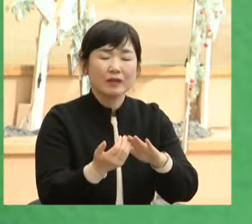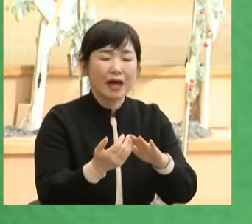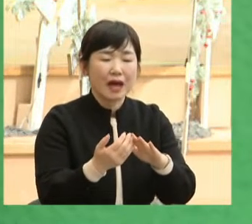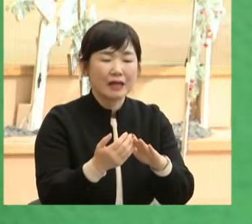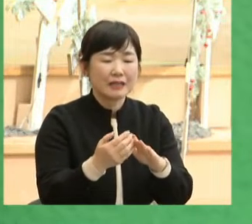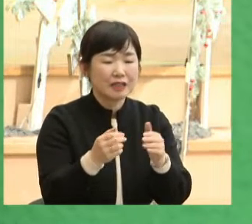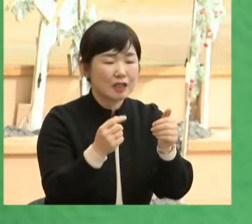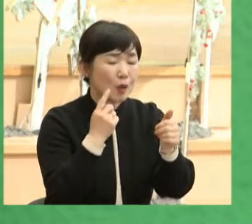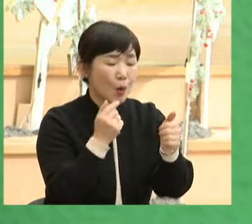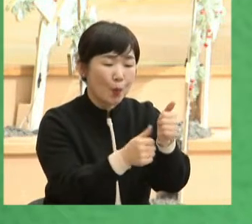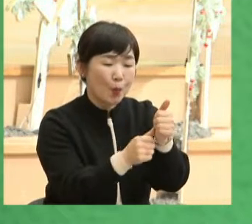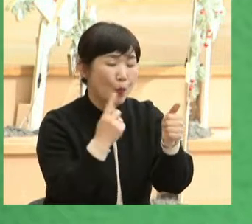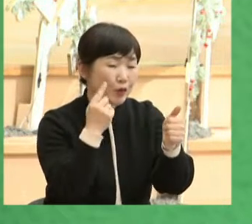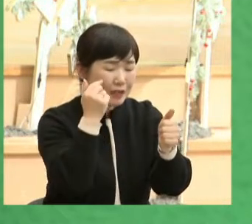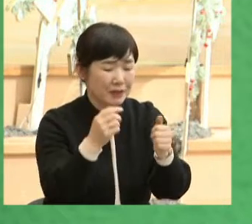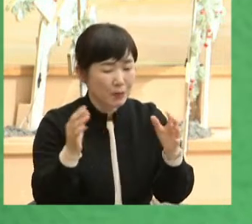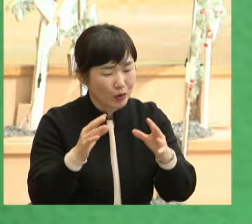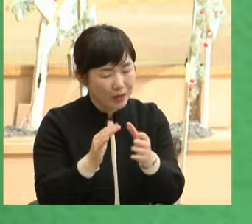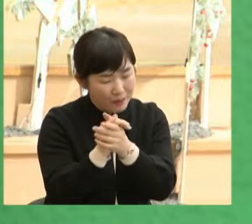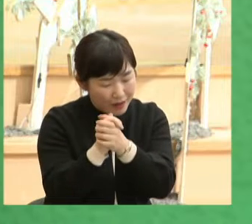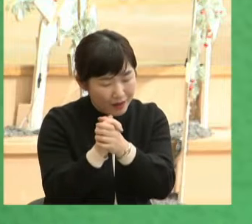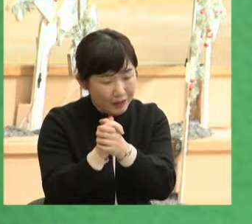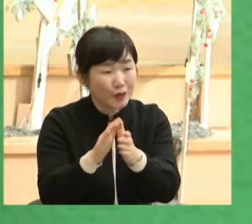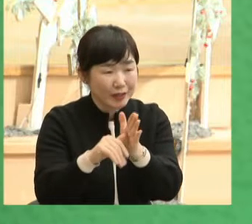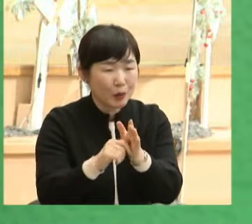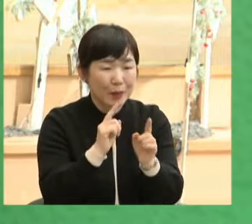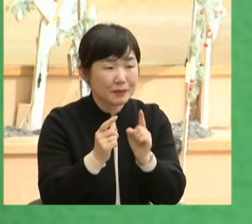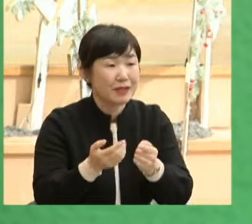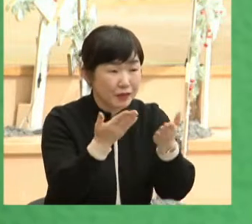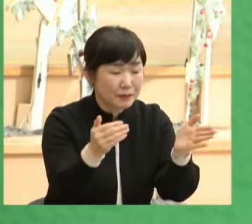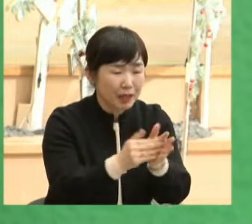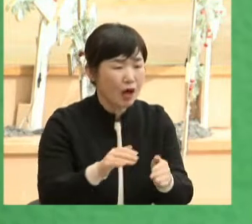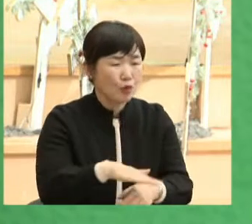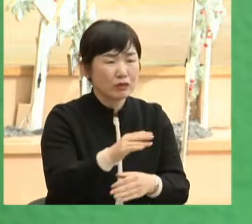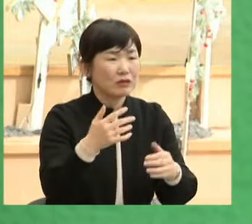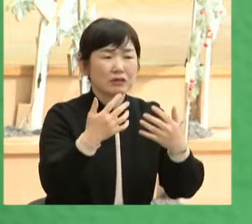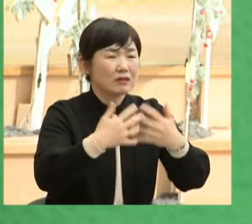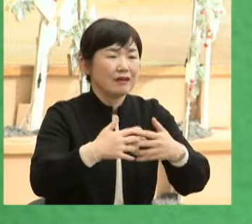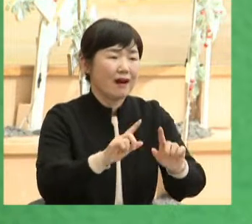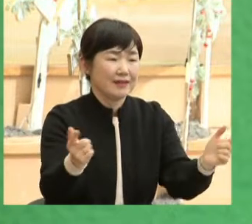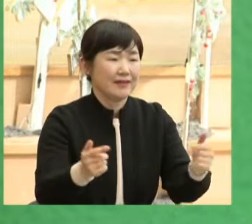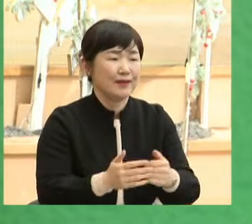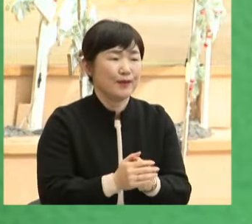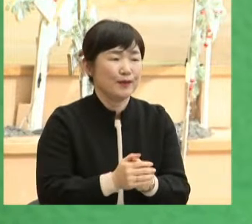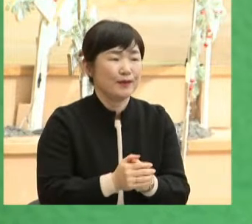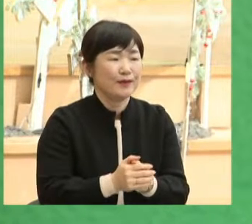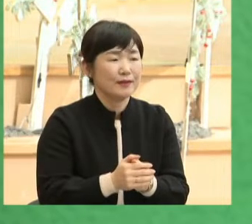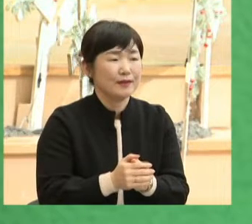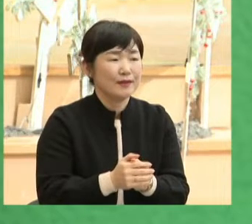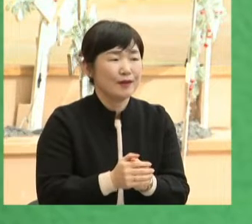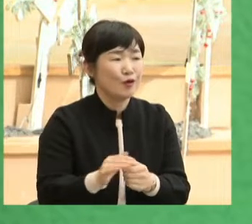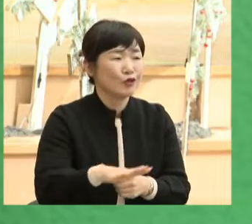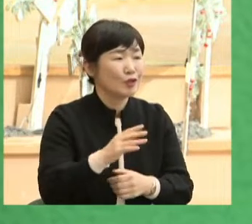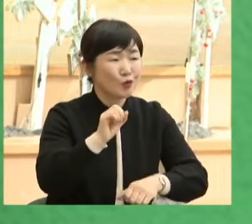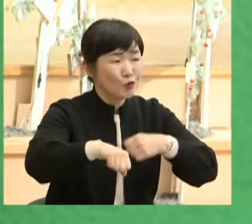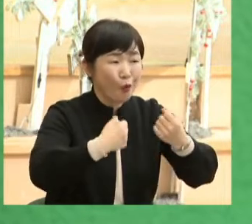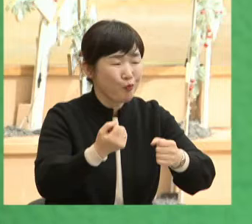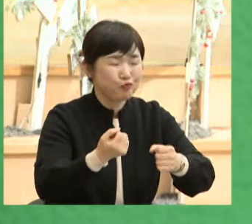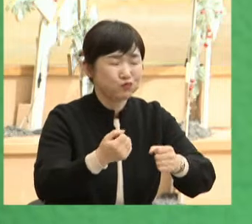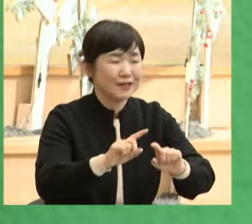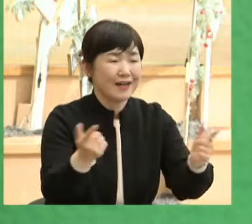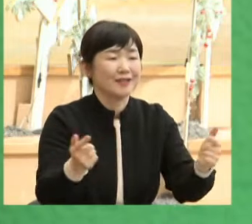기도했던 또이 시간에 기도해도 말씀을 드렸습니다 많은 우리는 기계가 아닙니다 동물이